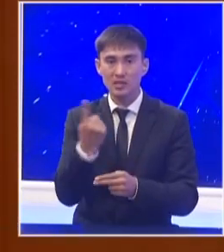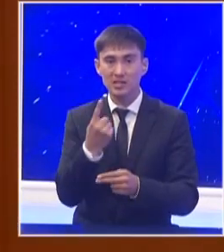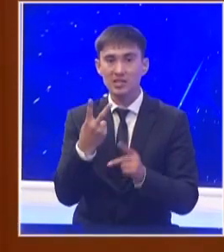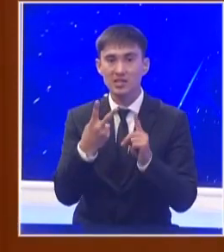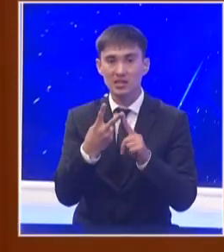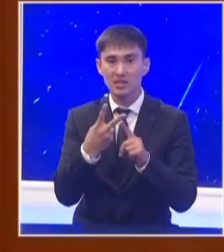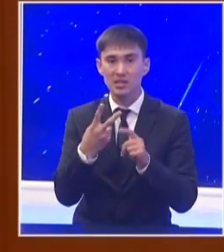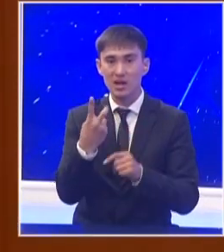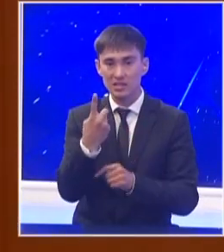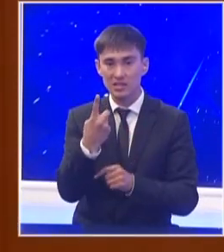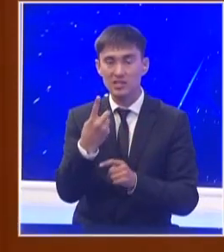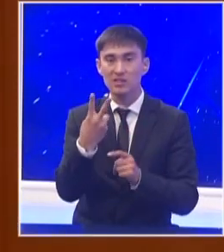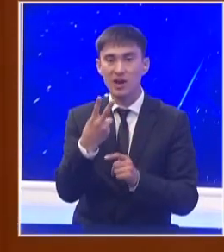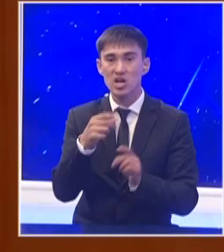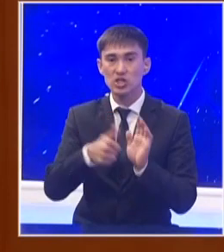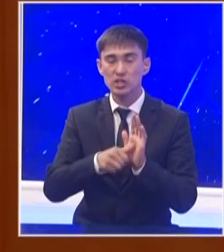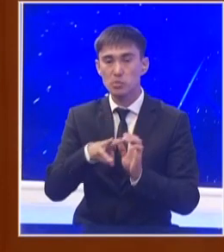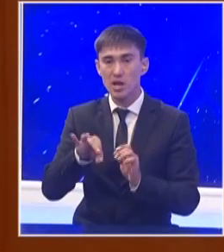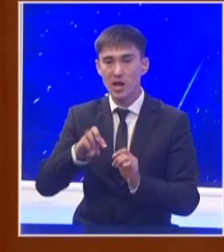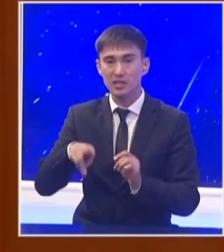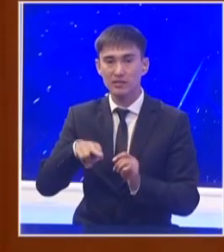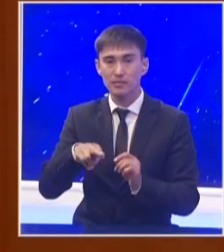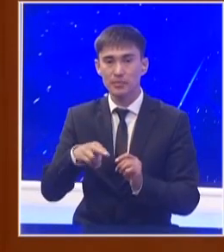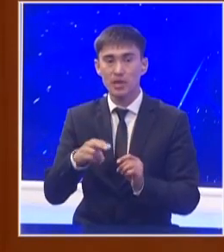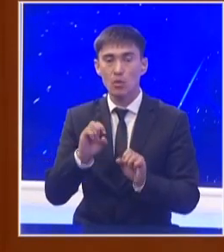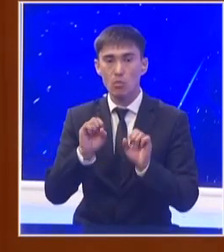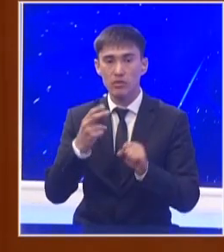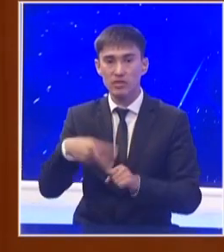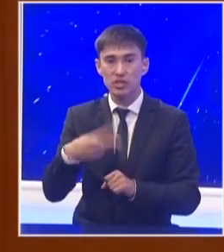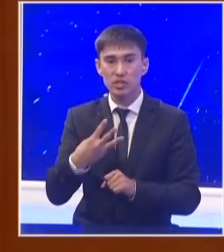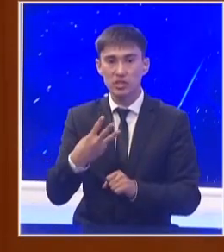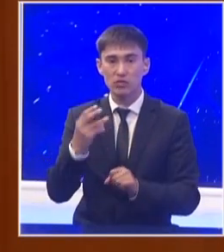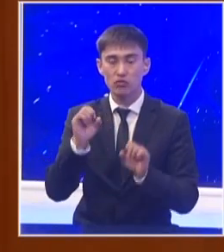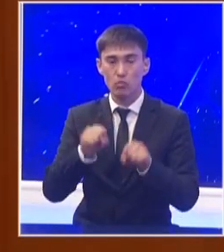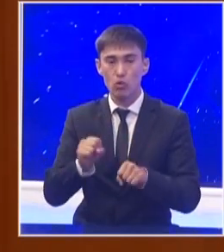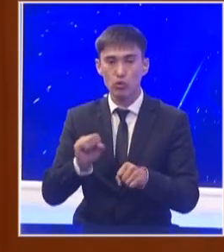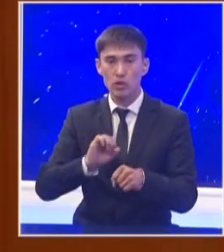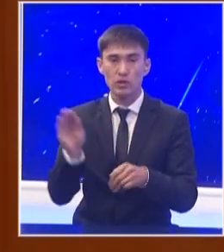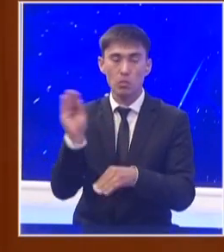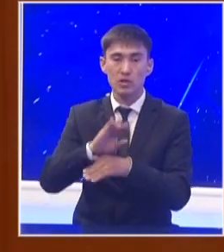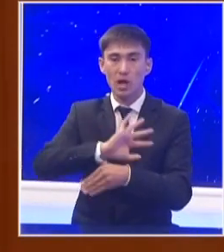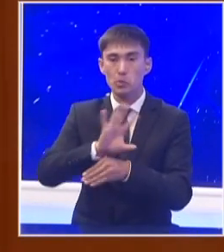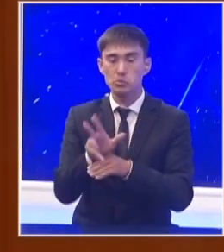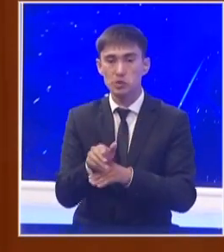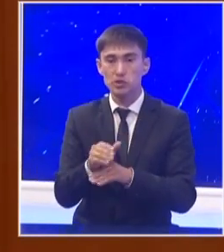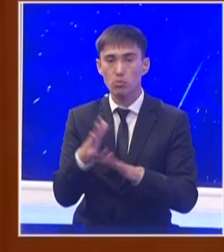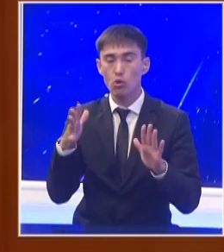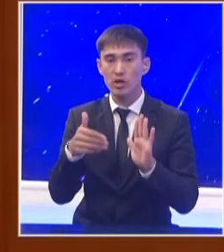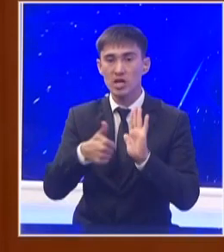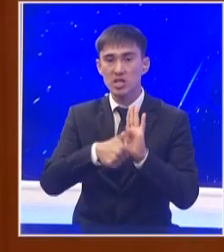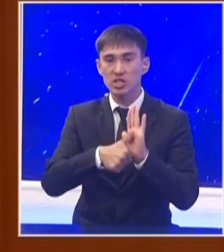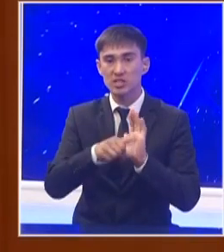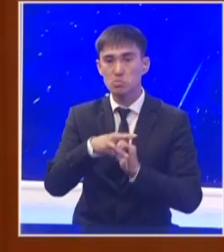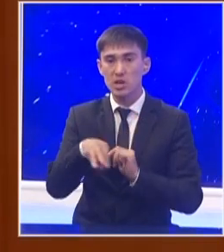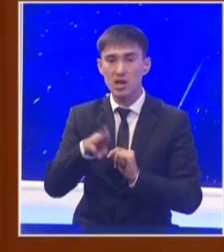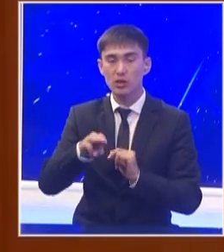2,6 миллиардов метров кубических, которые уже к 2030 году смогут дополнительно обеспечить товарный газ порядка более 6